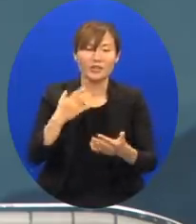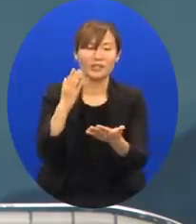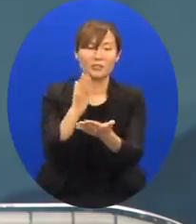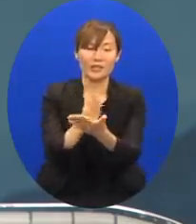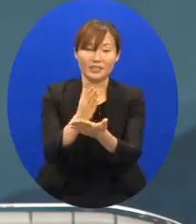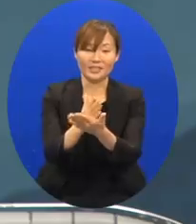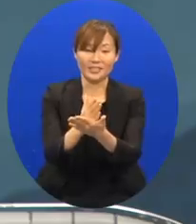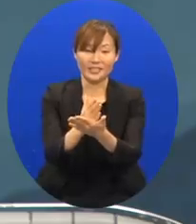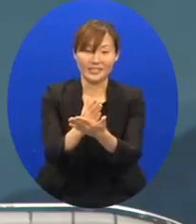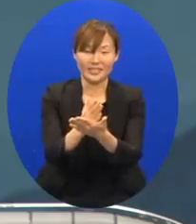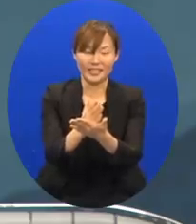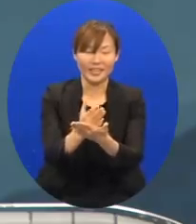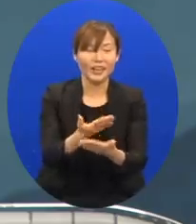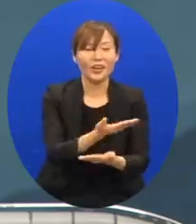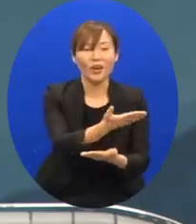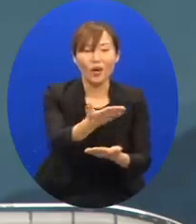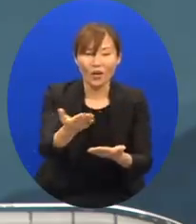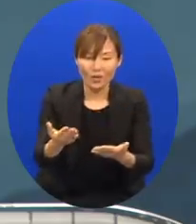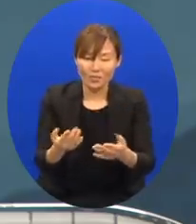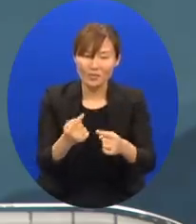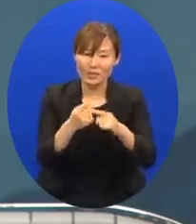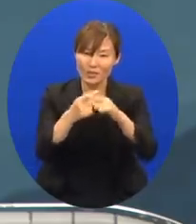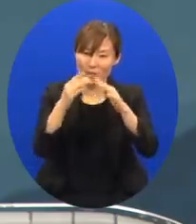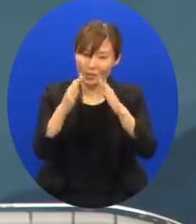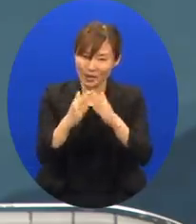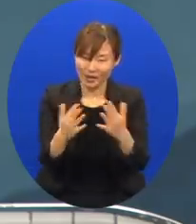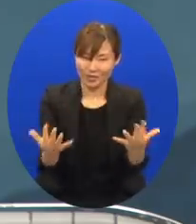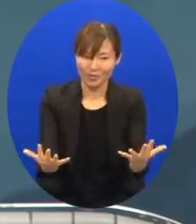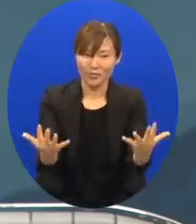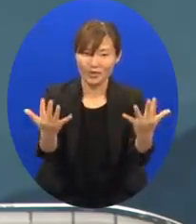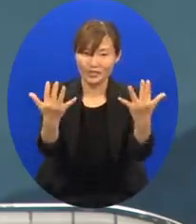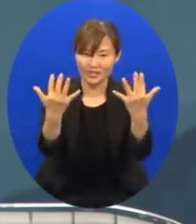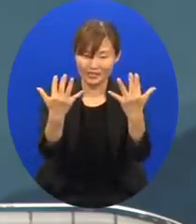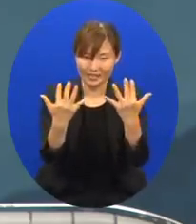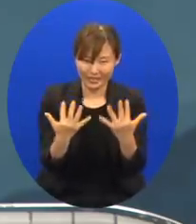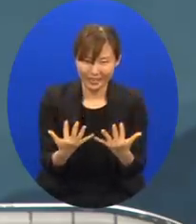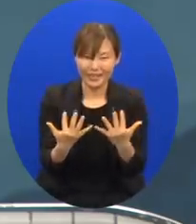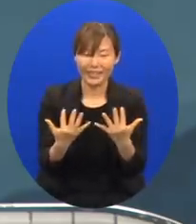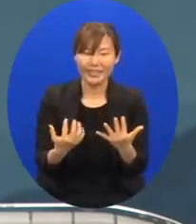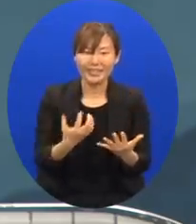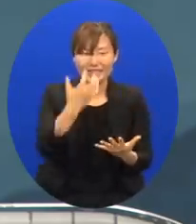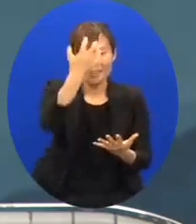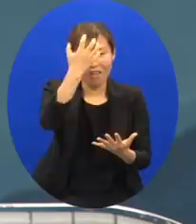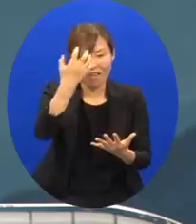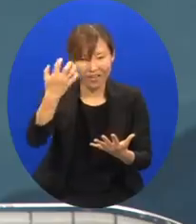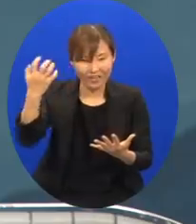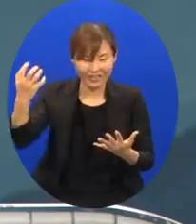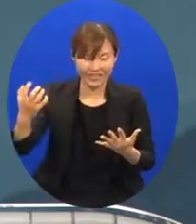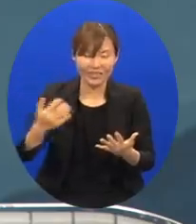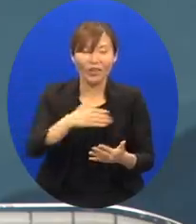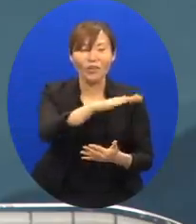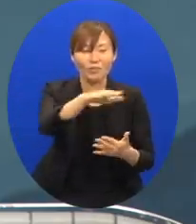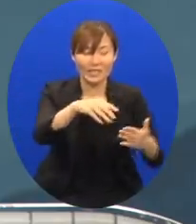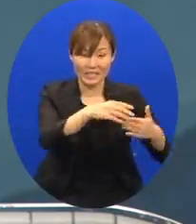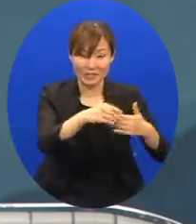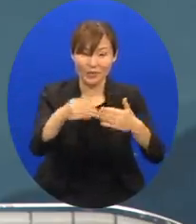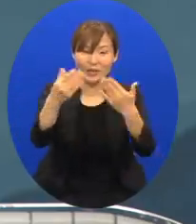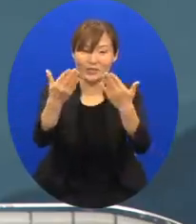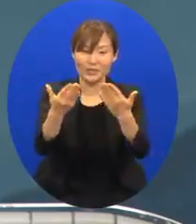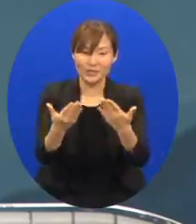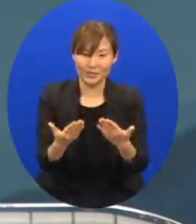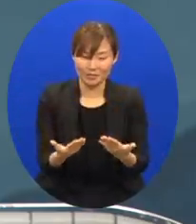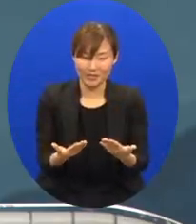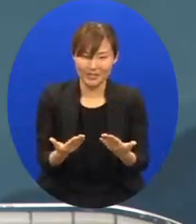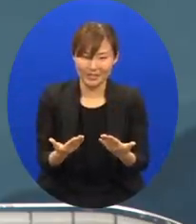나요 여러분 안에 그리스도의 마음이 여러분 하나님께서 성령께서 오늘 이렇게 이끄셔서 짜 나요 이렇게 그냥